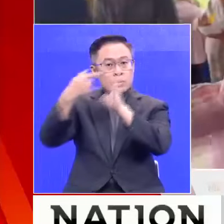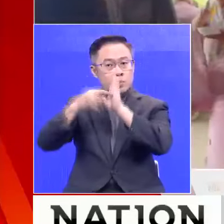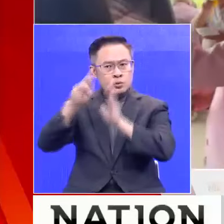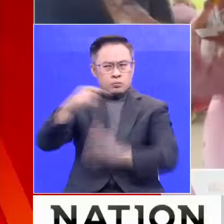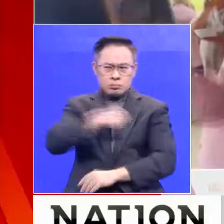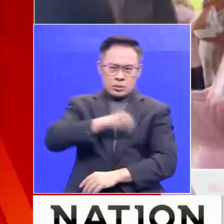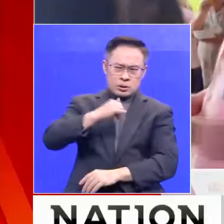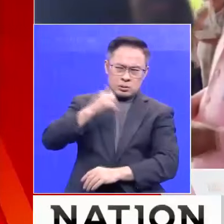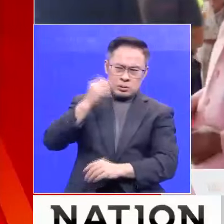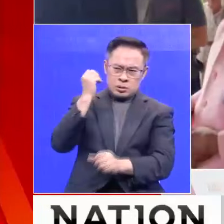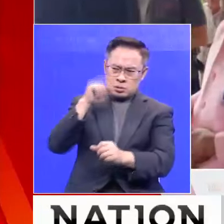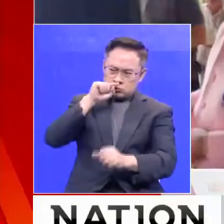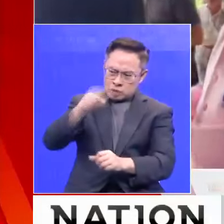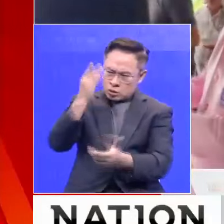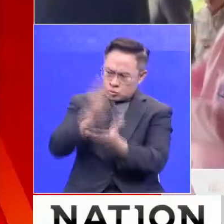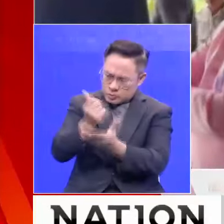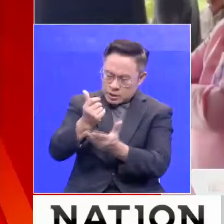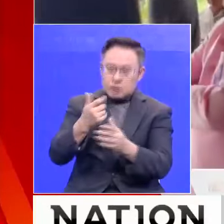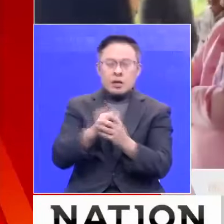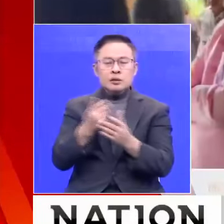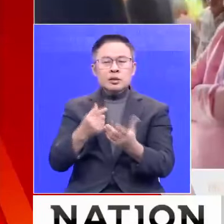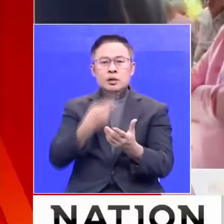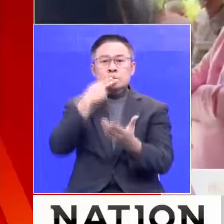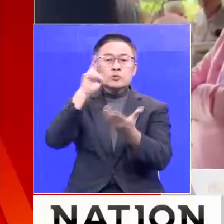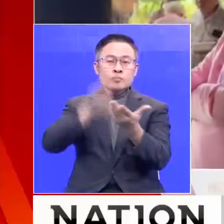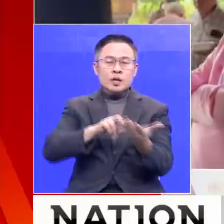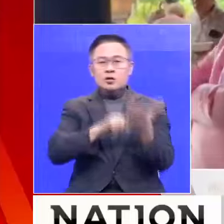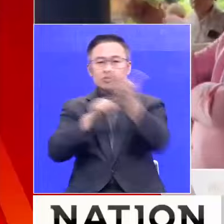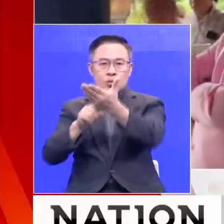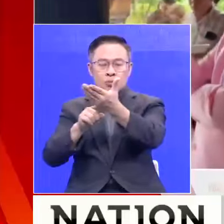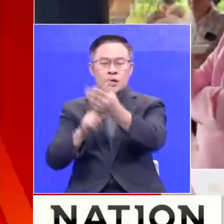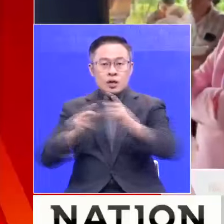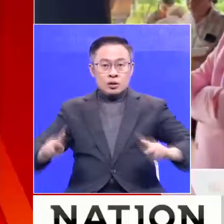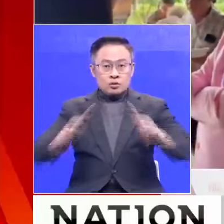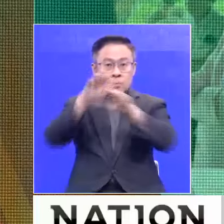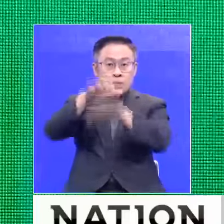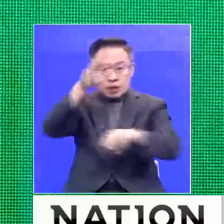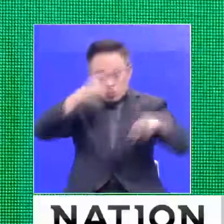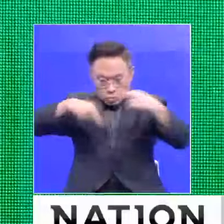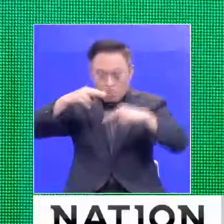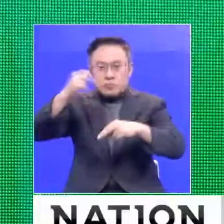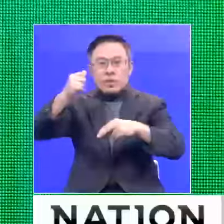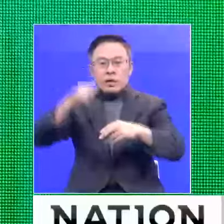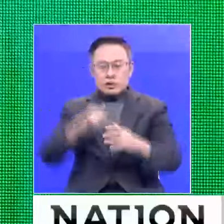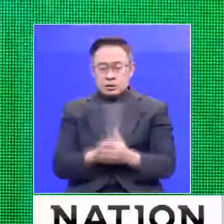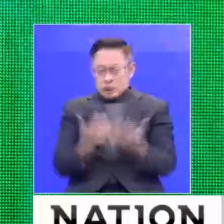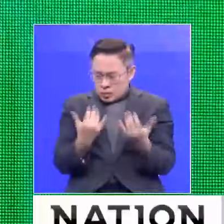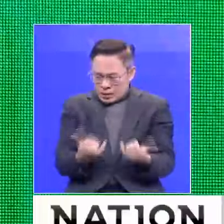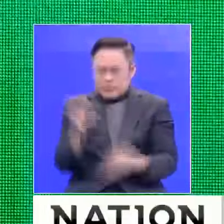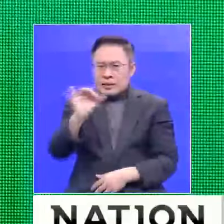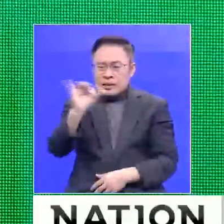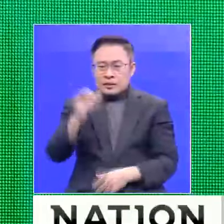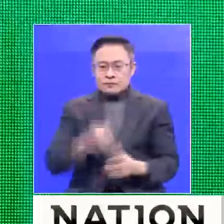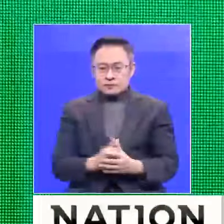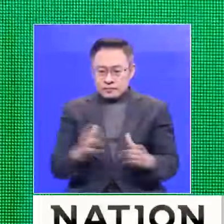ากันอีกครั้งหนึ่งก็ต้องพิจารณากันเป็นรายกรณีเป็นกิจจลักษณะสรุปโดยรวมก็คือว่าท่านปลัดบอกว่า